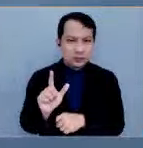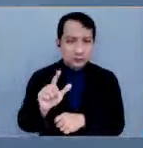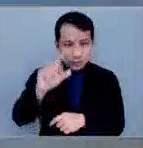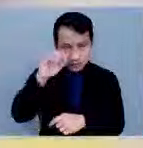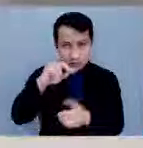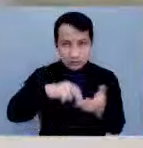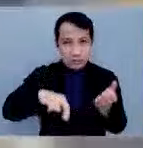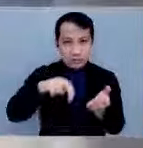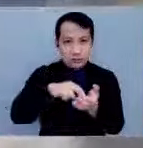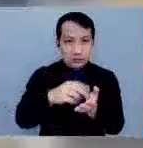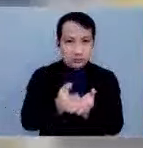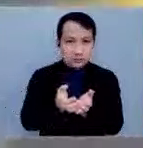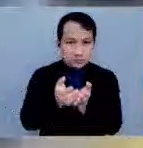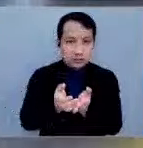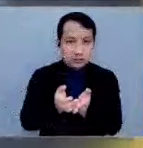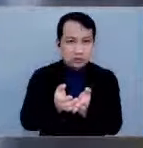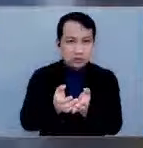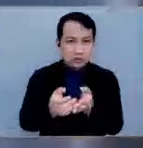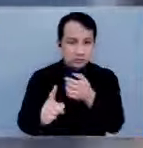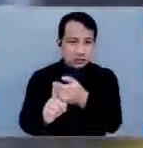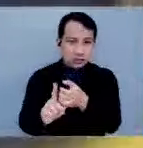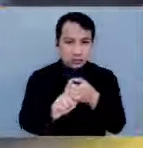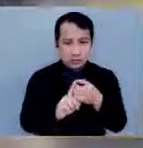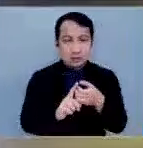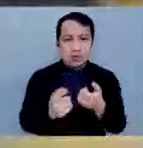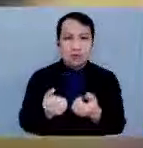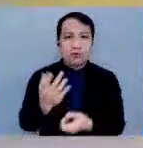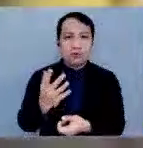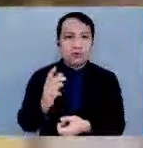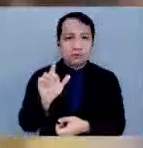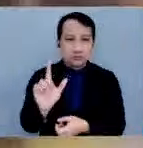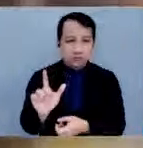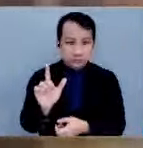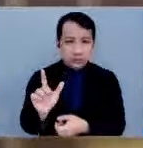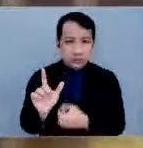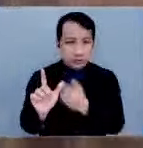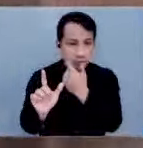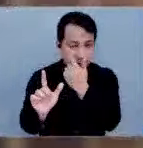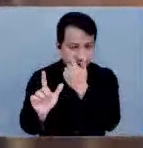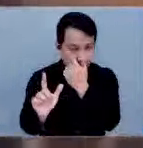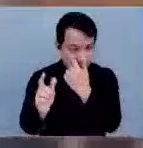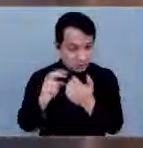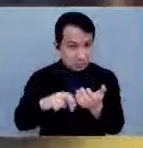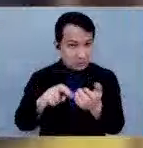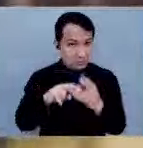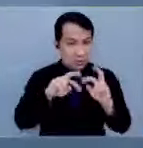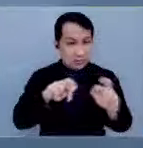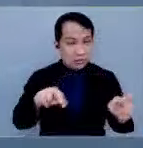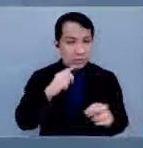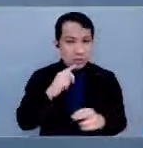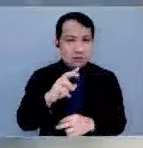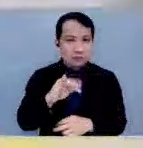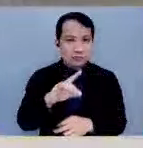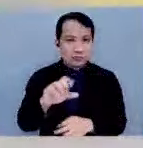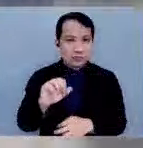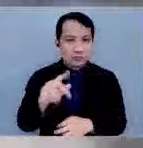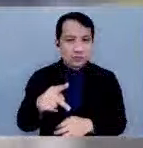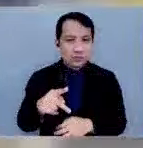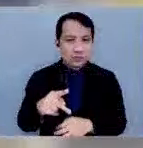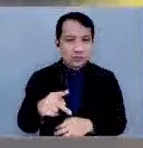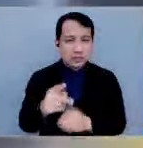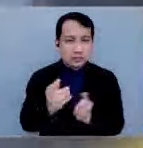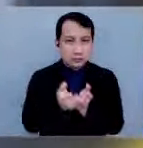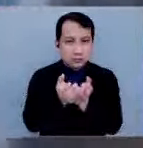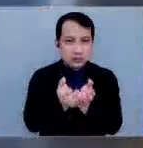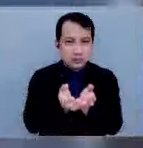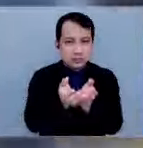shipping vessel. Hinostage nila ang mahigit 20 tripulante. Base sa ulat galing Mozambique, ang shipping vessel ay